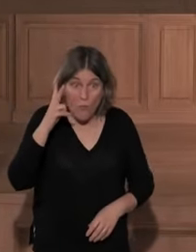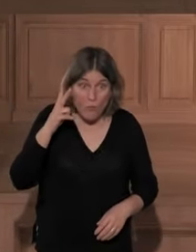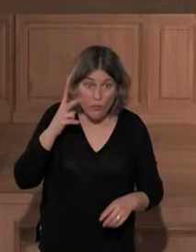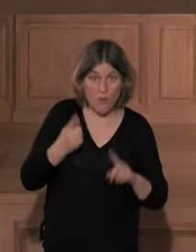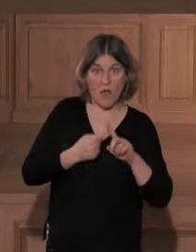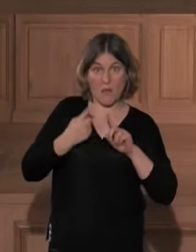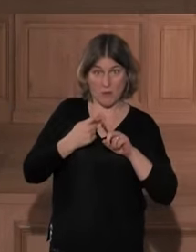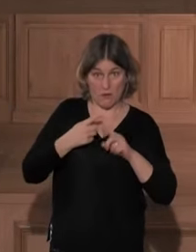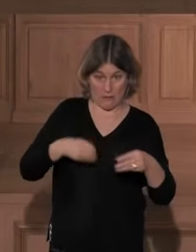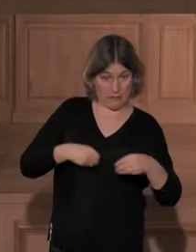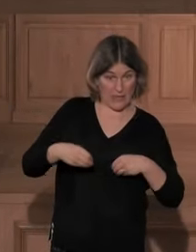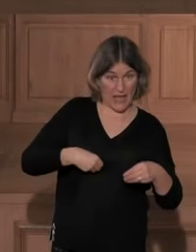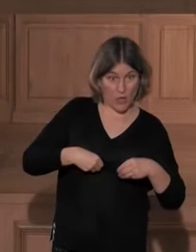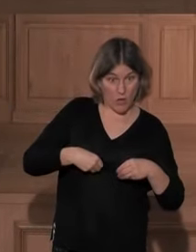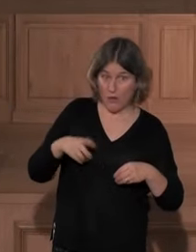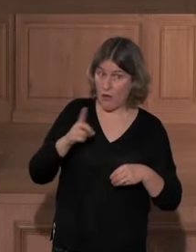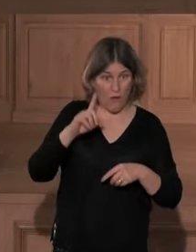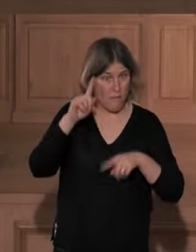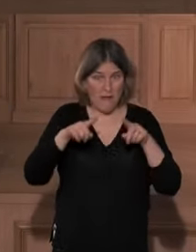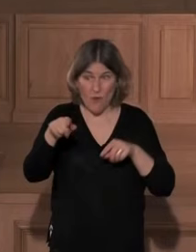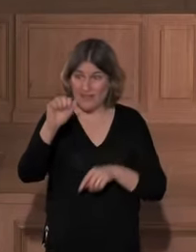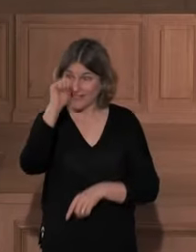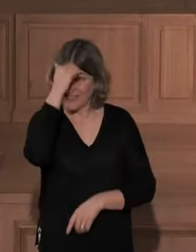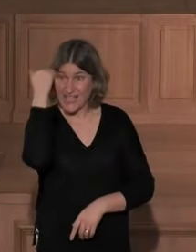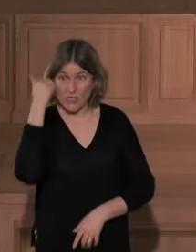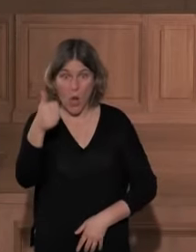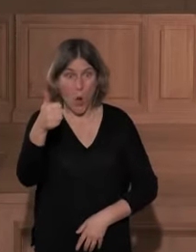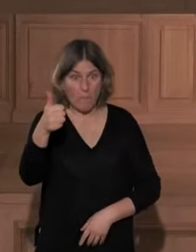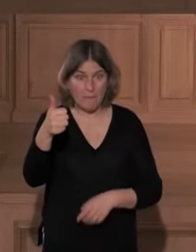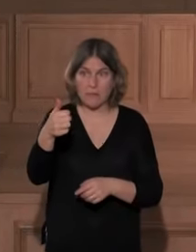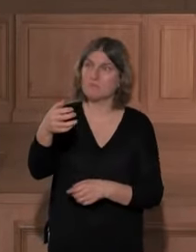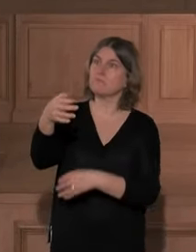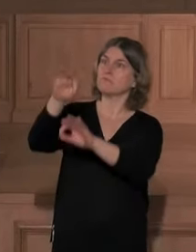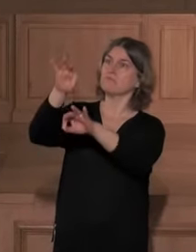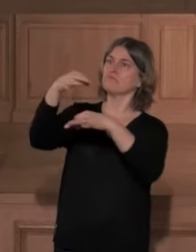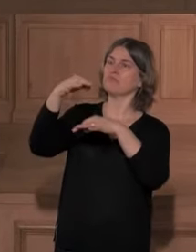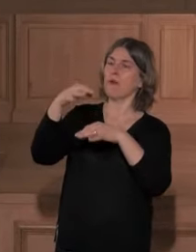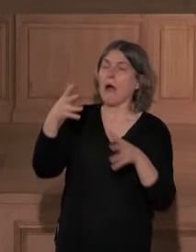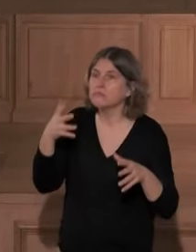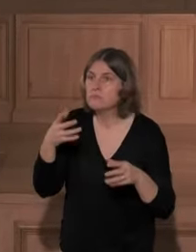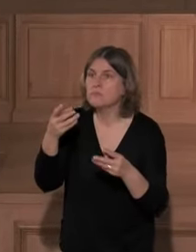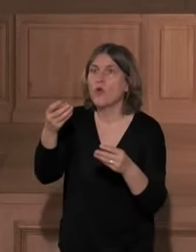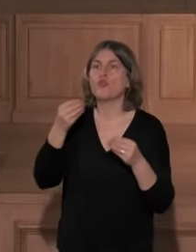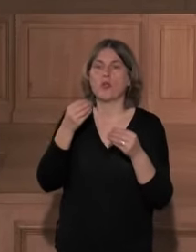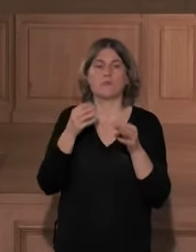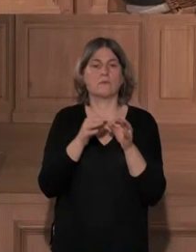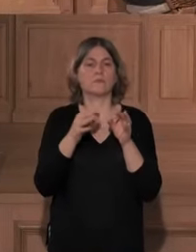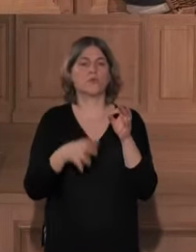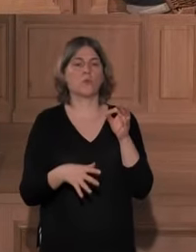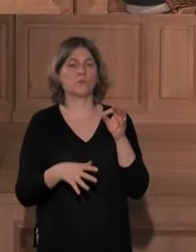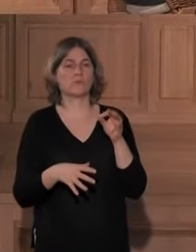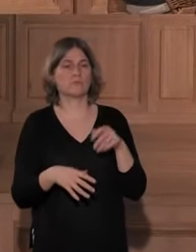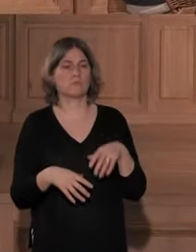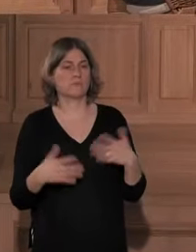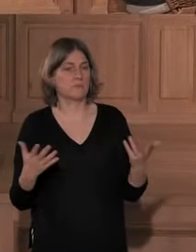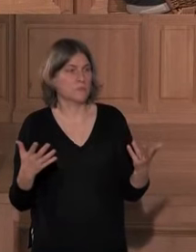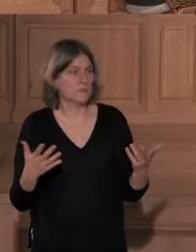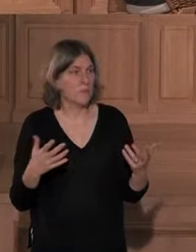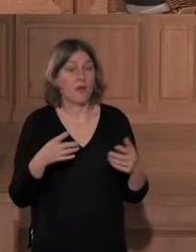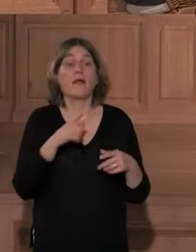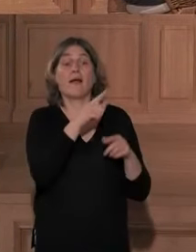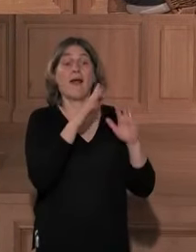des fois, c'est un simple stagiaire qui vient et qui vous donne la solution à une problématique. Il faut vous taire. Parce qu'on apprend